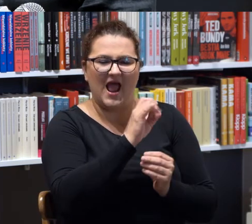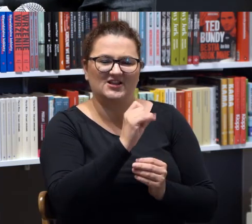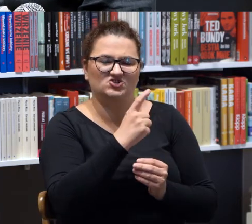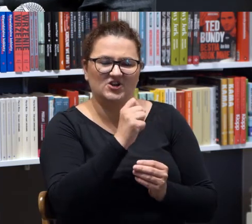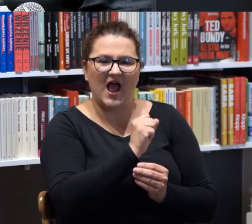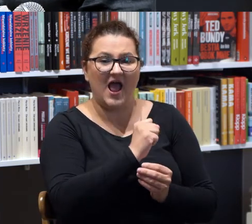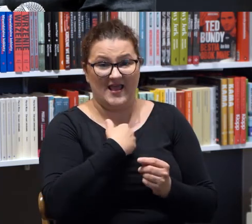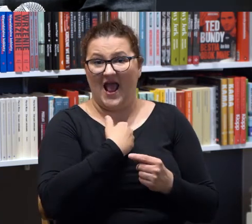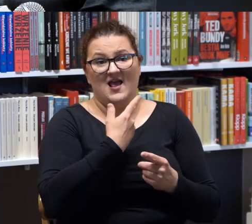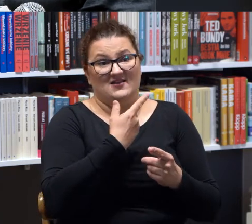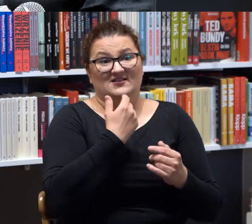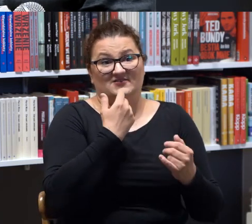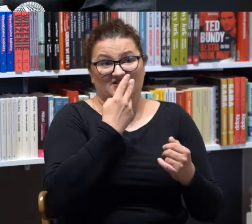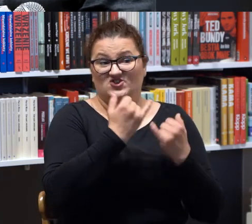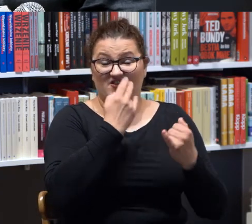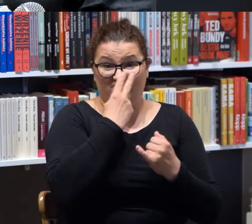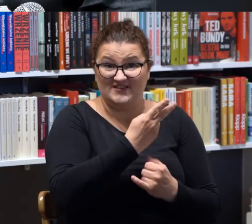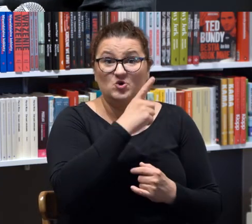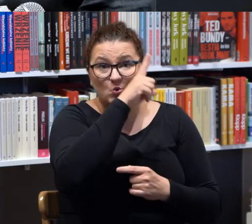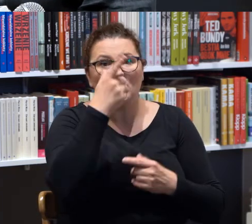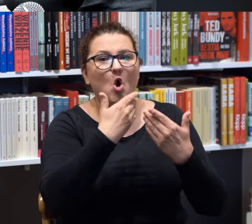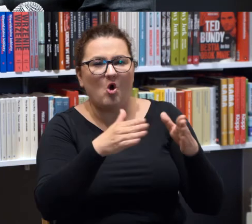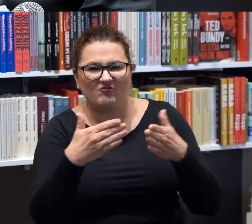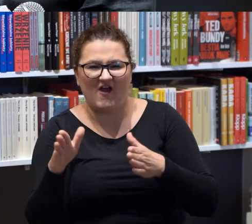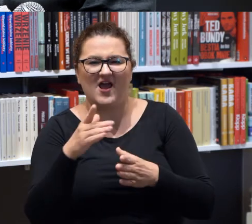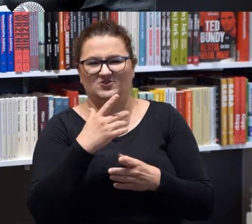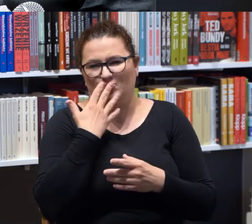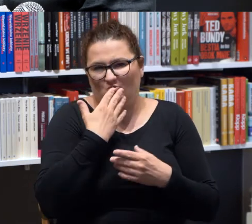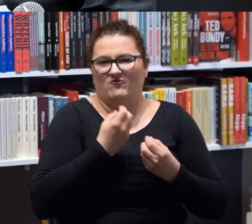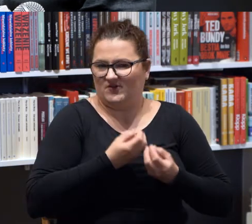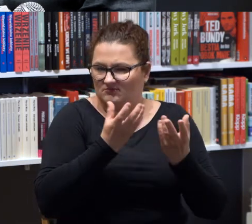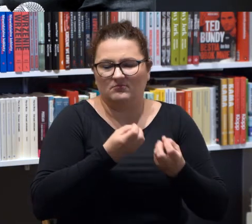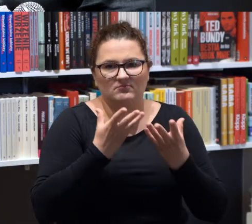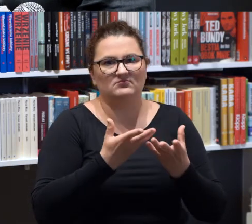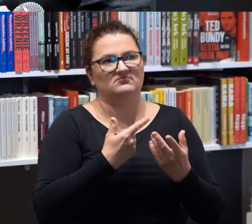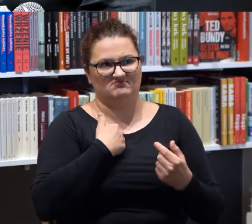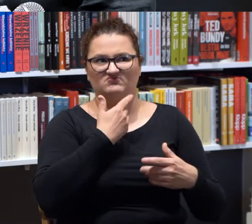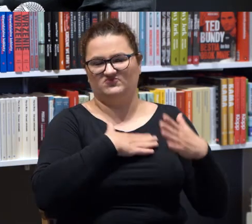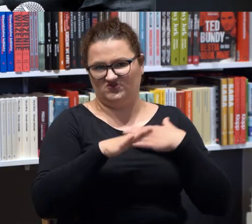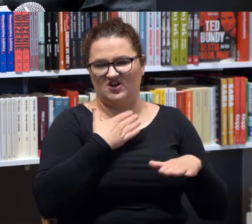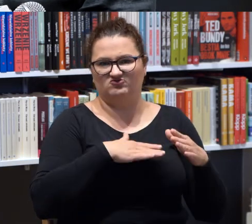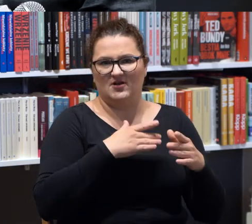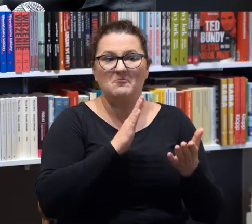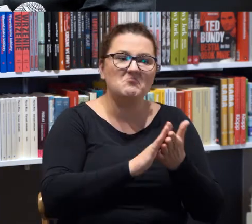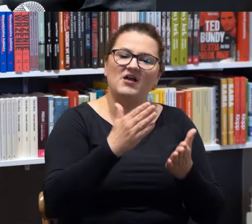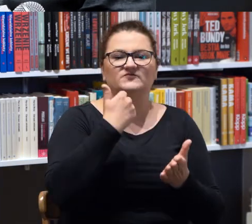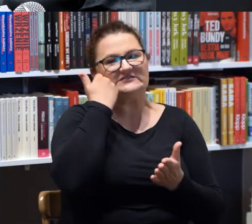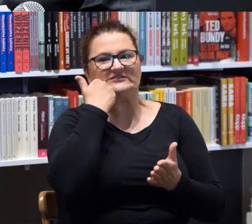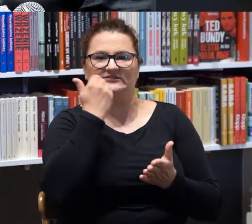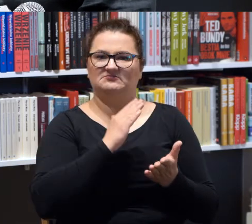byli bardziej otwarci i na mówienie o tym i gdyby to nie było naznaczone wstydem, bo